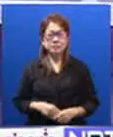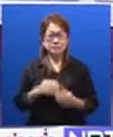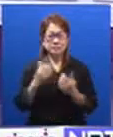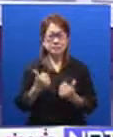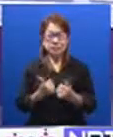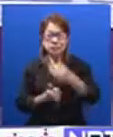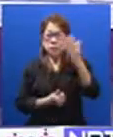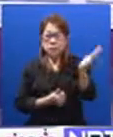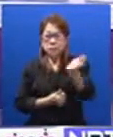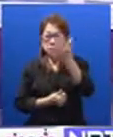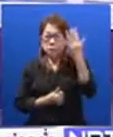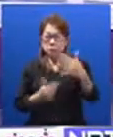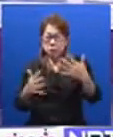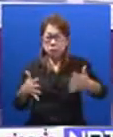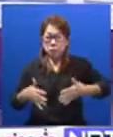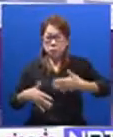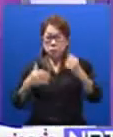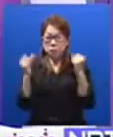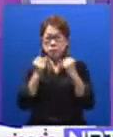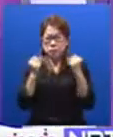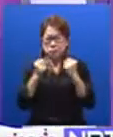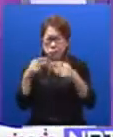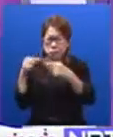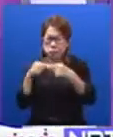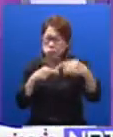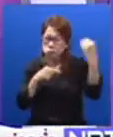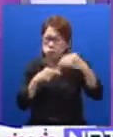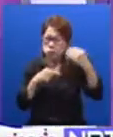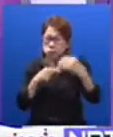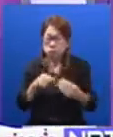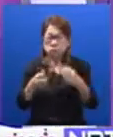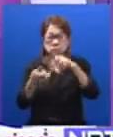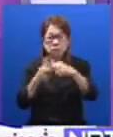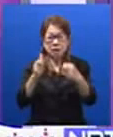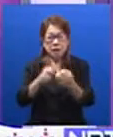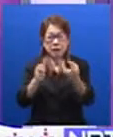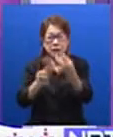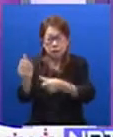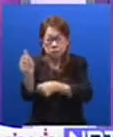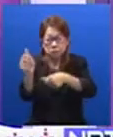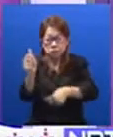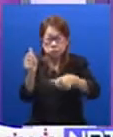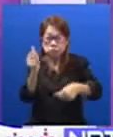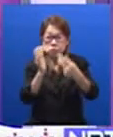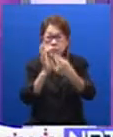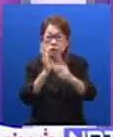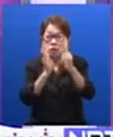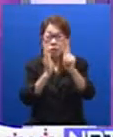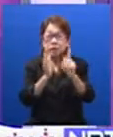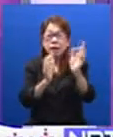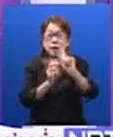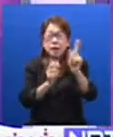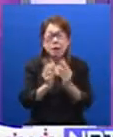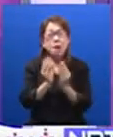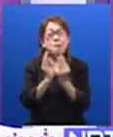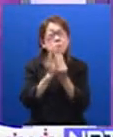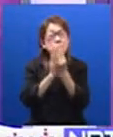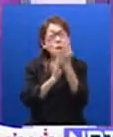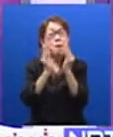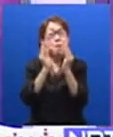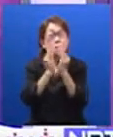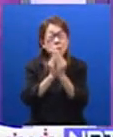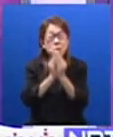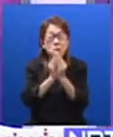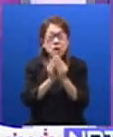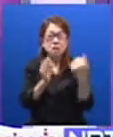สภาพอากาศที่หนาวเย็นติดต่อกันนะคะก็ส่งผลให้นาบัวในพื้นที่ของจังหวัดขอนแก่นออกดอกน้อยไม่เพียงพอต่อความต้องการของตลาดนอกจ